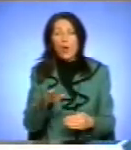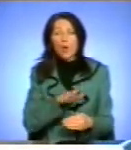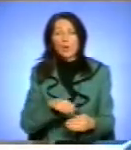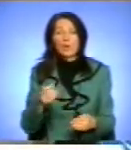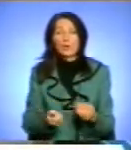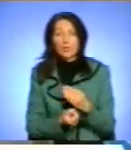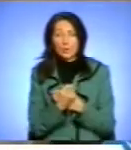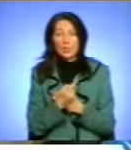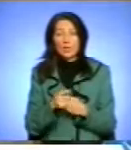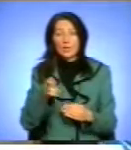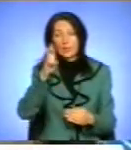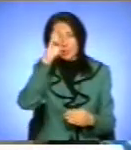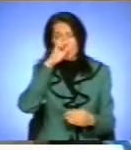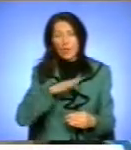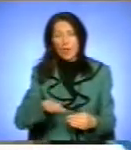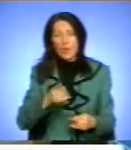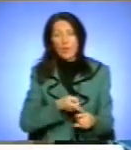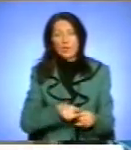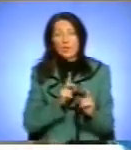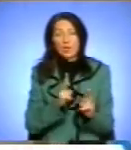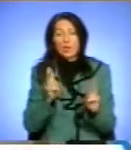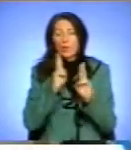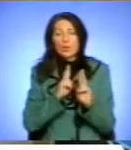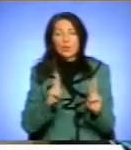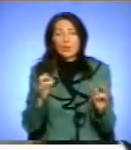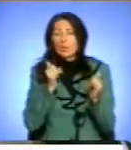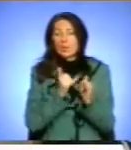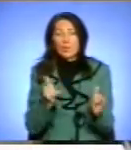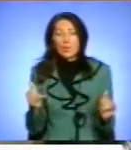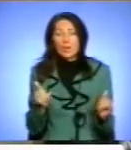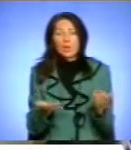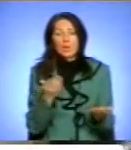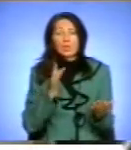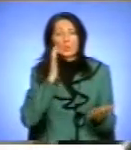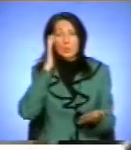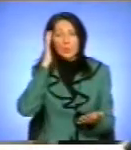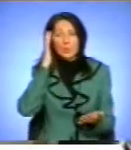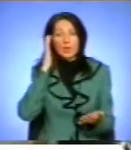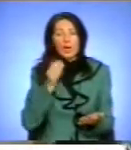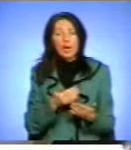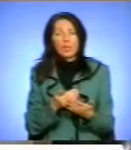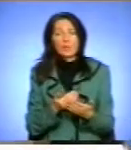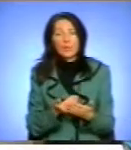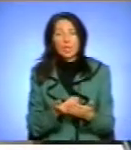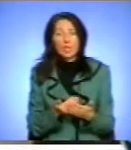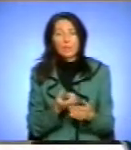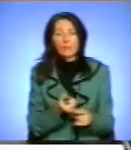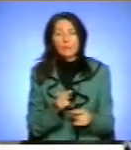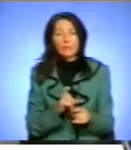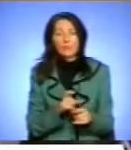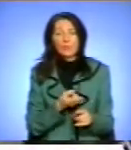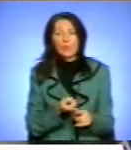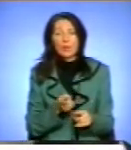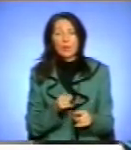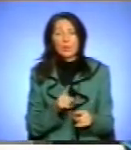держава, і про це ніхто не міг і помислити, а тим більше це